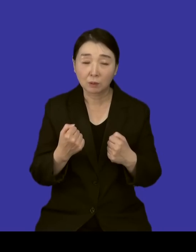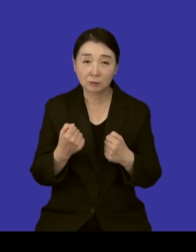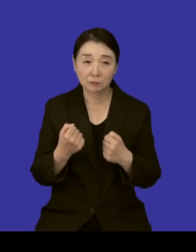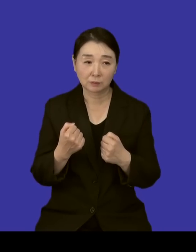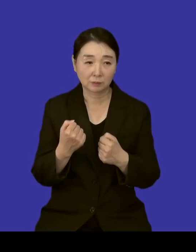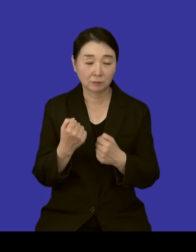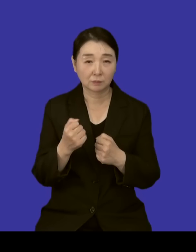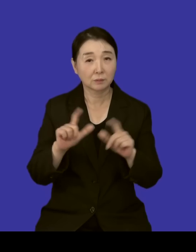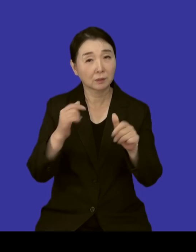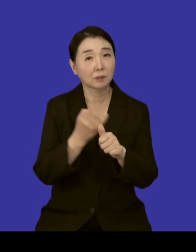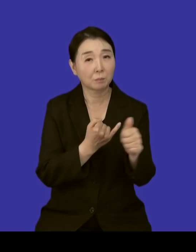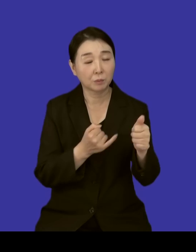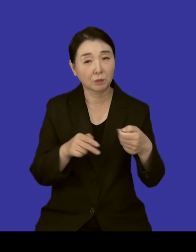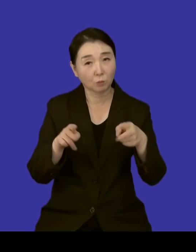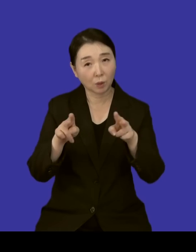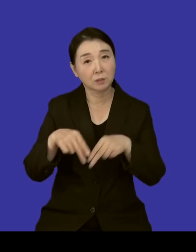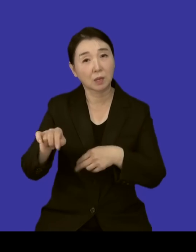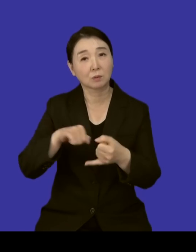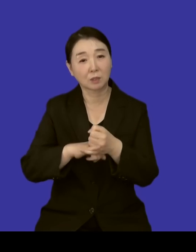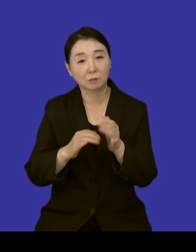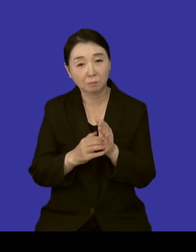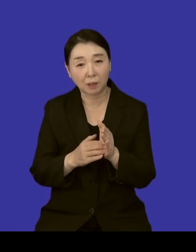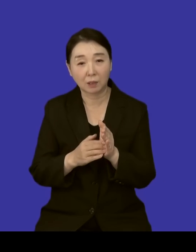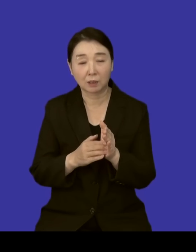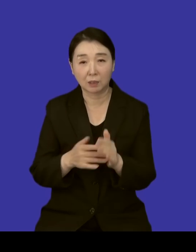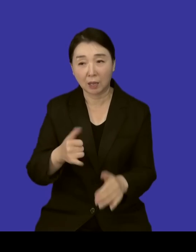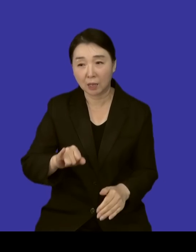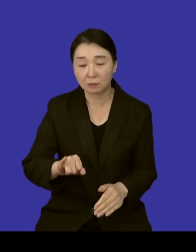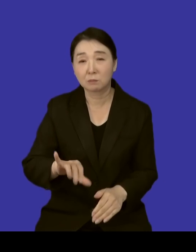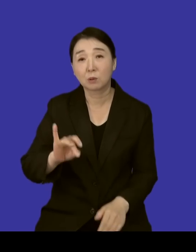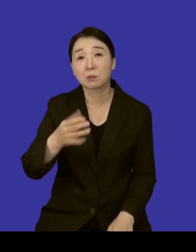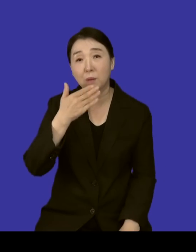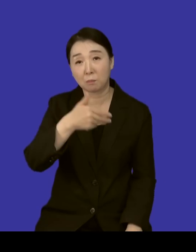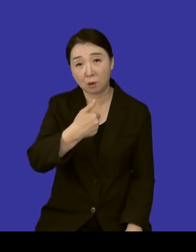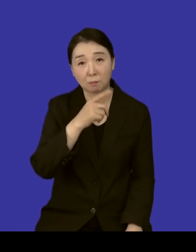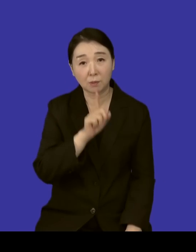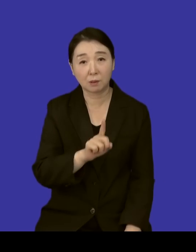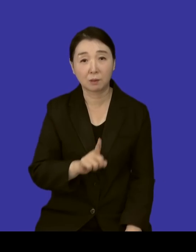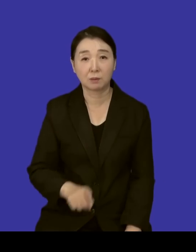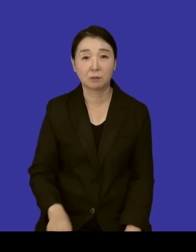하기로 했는데 전화가 와서 애들을 먼저 밥을 먹이라고 그래요. 예.